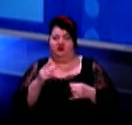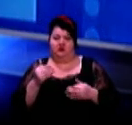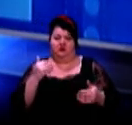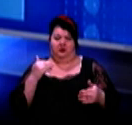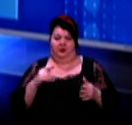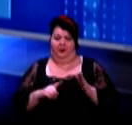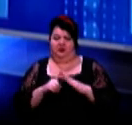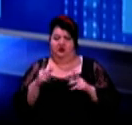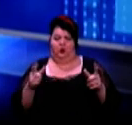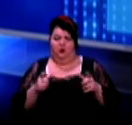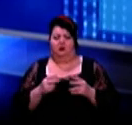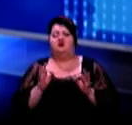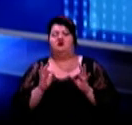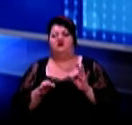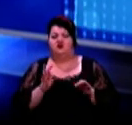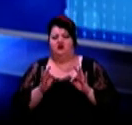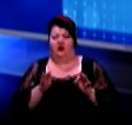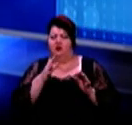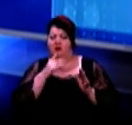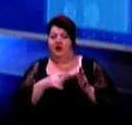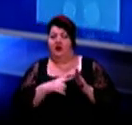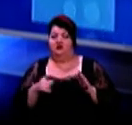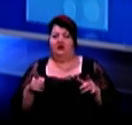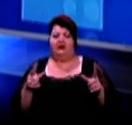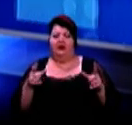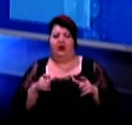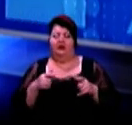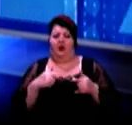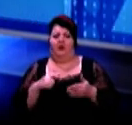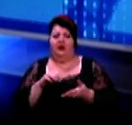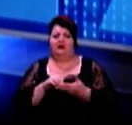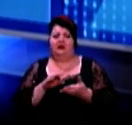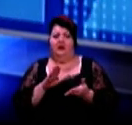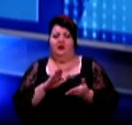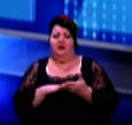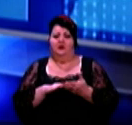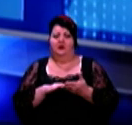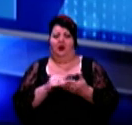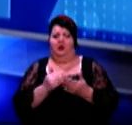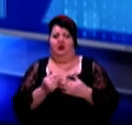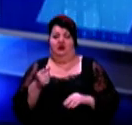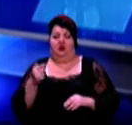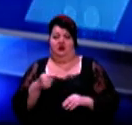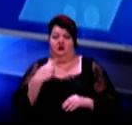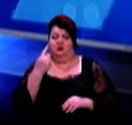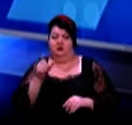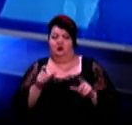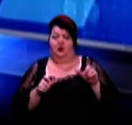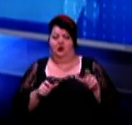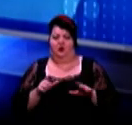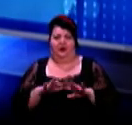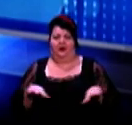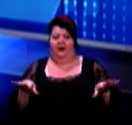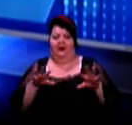карантину? Звичайно. Звичайно. За час карантину ми зареєстрували і надали статус безробітного близько 1000 осіб. Зрозуміло, що не всі